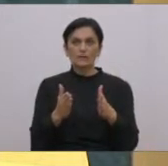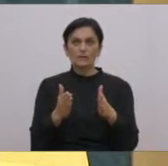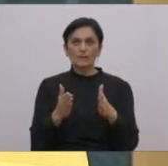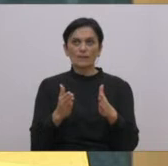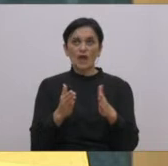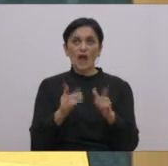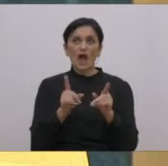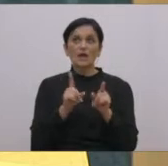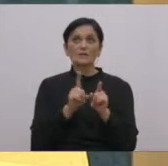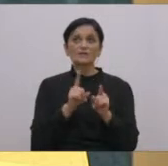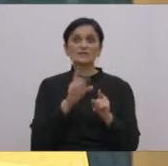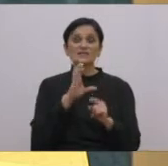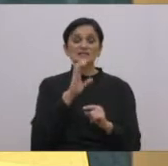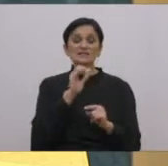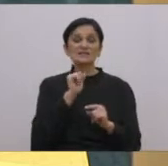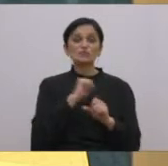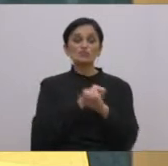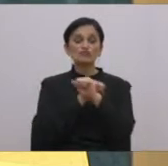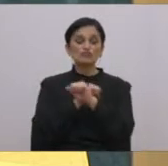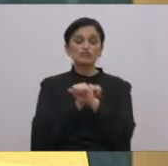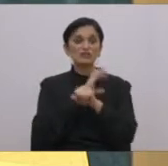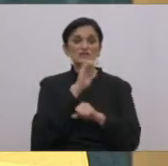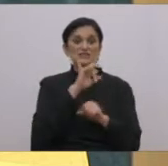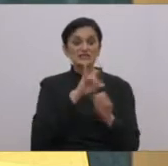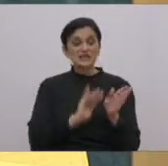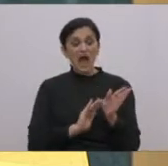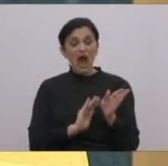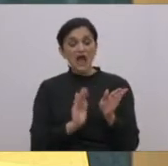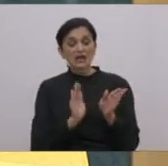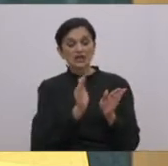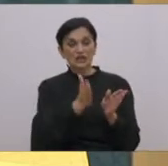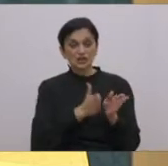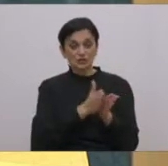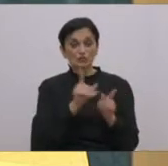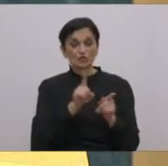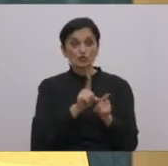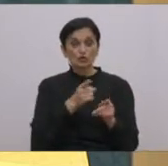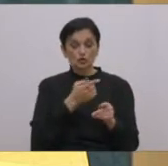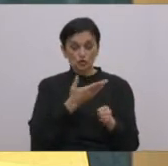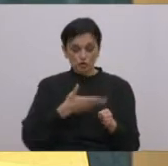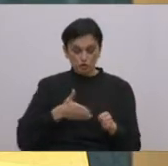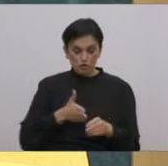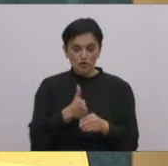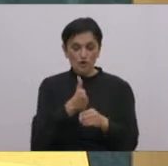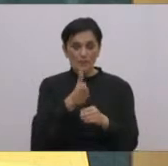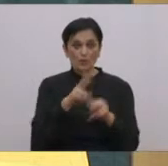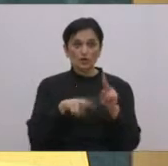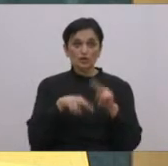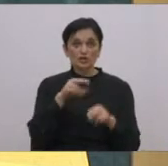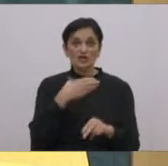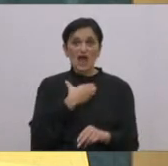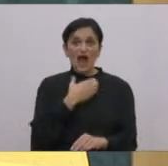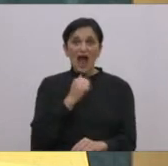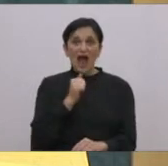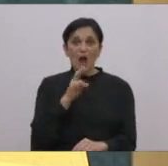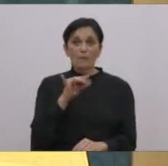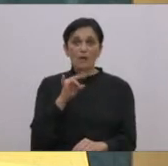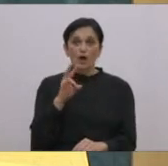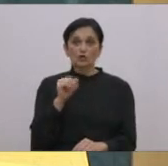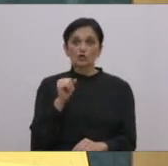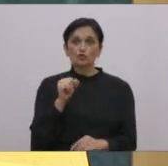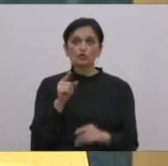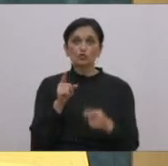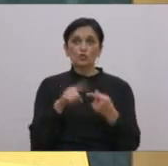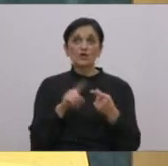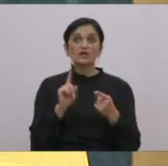აუვლის, ასე ვთქვათ, საირმეს, კურორტ საირმეს, ისევე როგორც შემოსავლელი გზა შენდება აბასთუმანთან მიმართებაში,